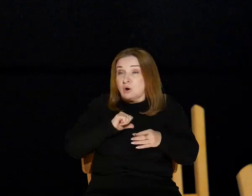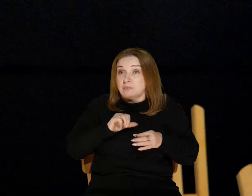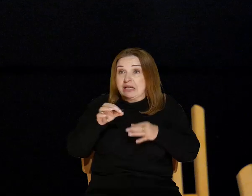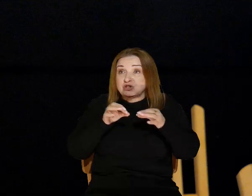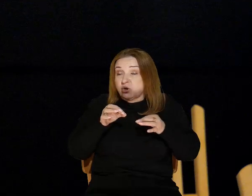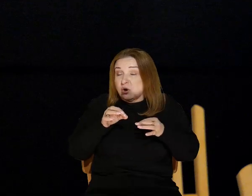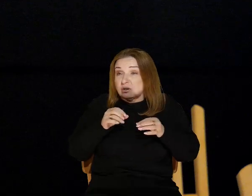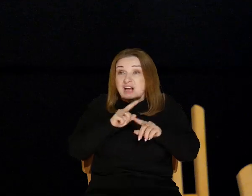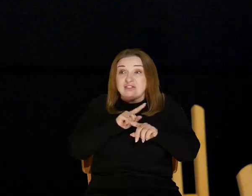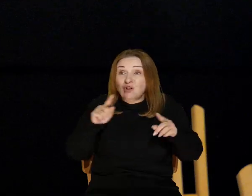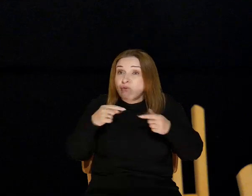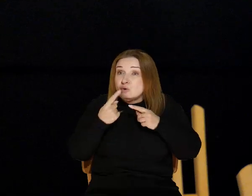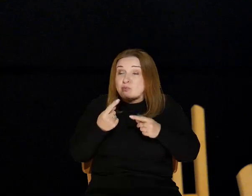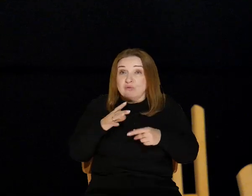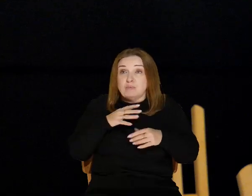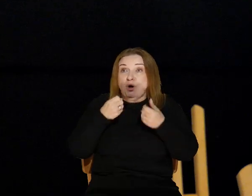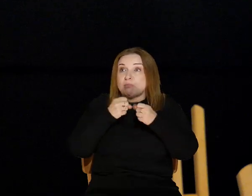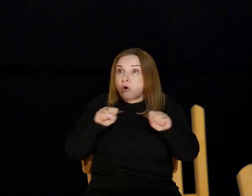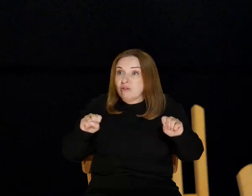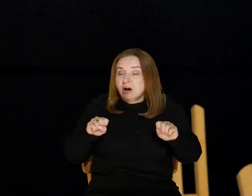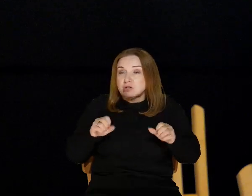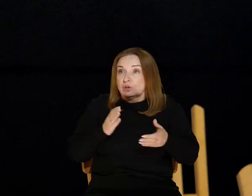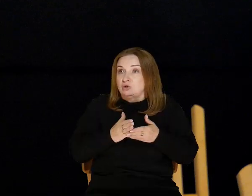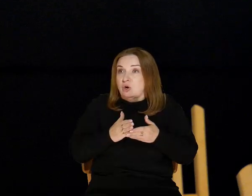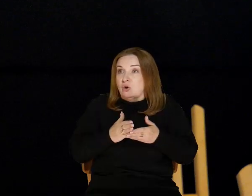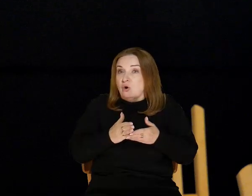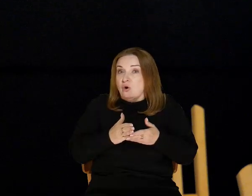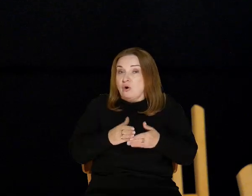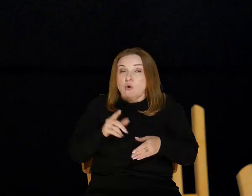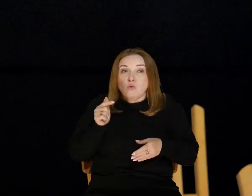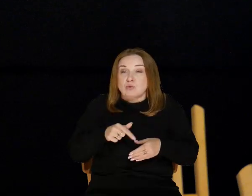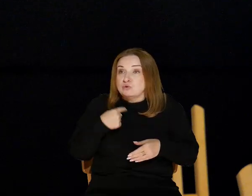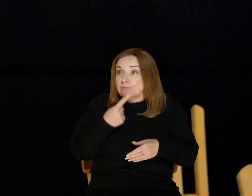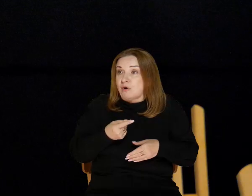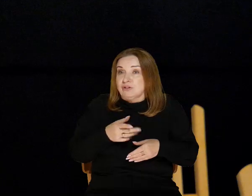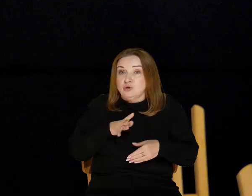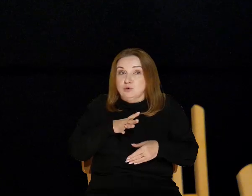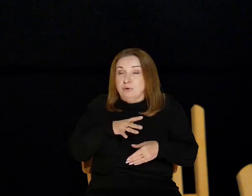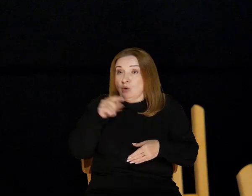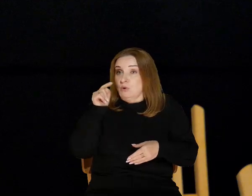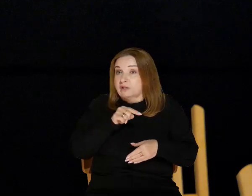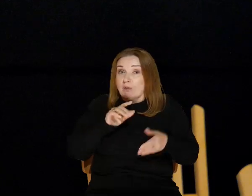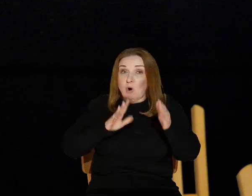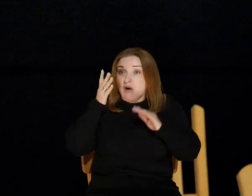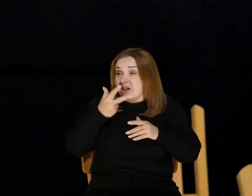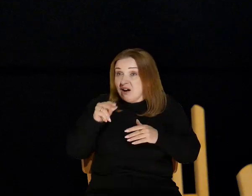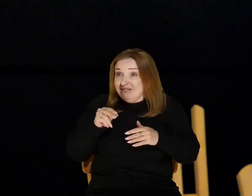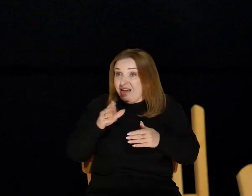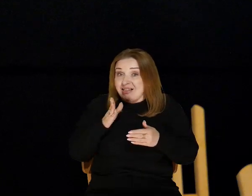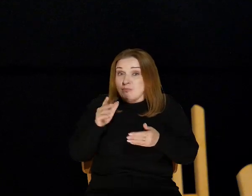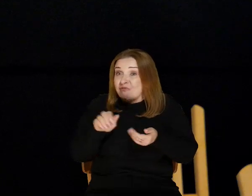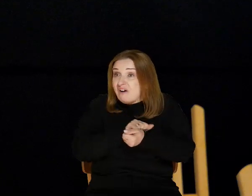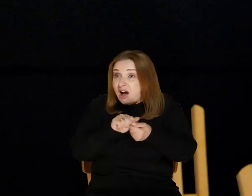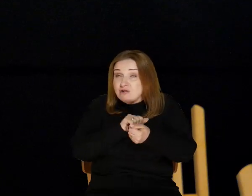wolno mówić o bierności, tak? Nie wolno mówić o tym, że się było ofiarą. Można było być powstańcem w getcie i partyzantem żydowskim w lesie. Ale bardzo długo nie